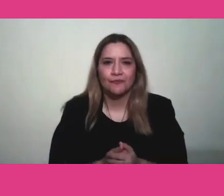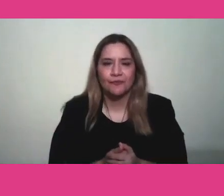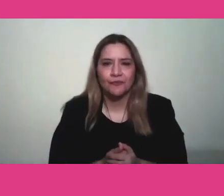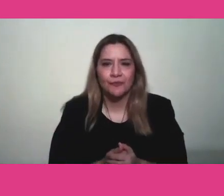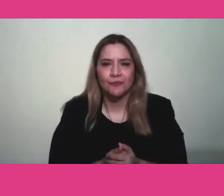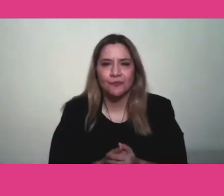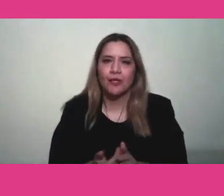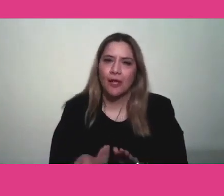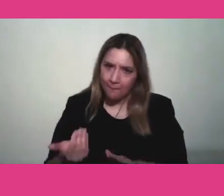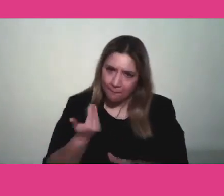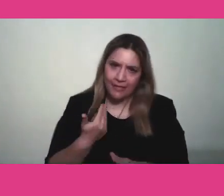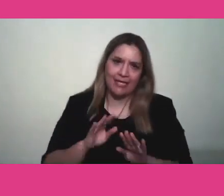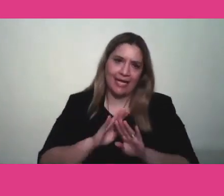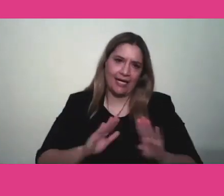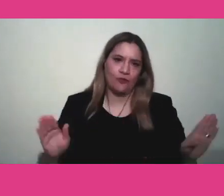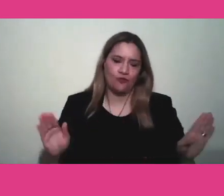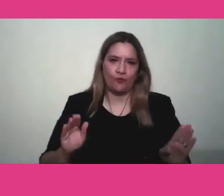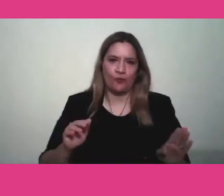πριν να κλείσουμε τη βραδιά.